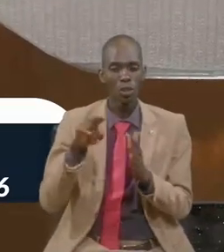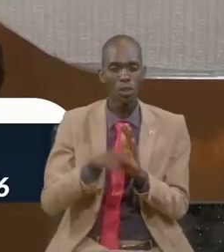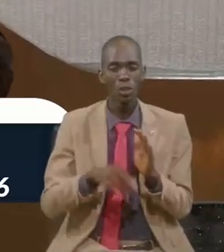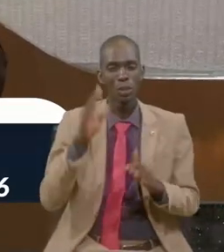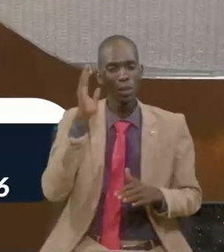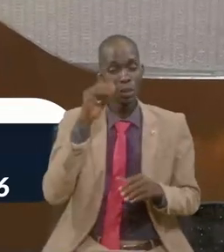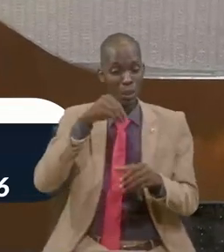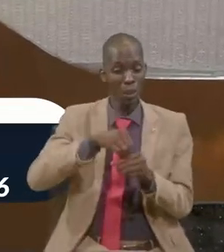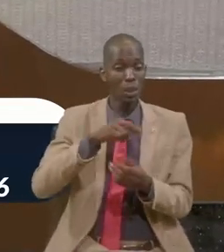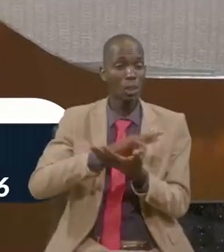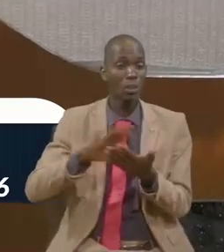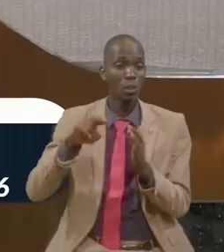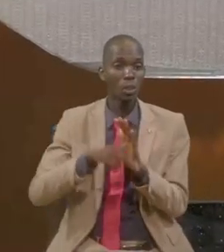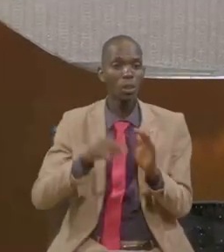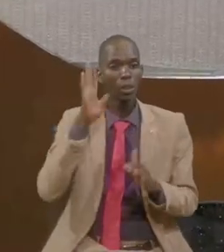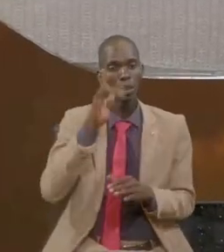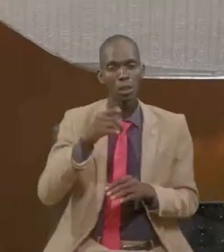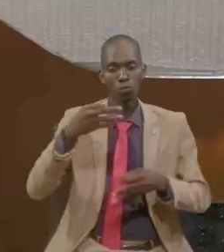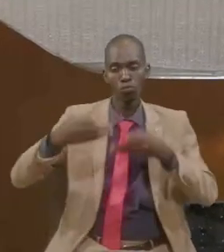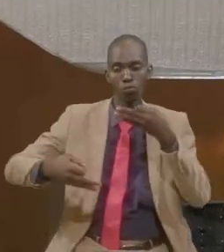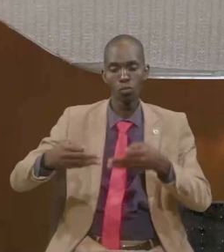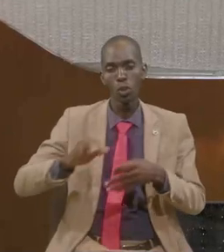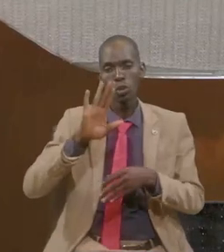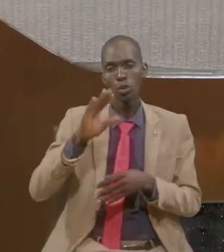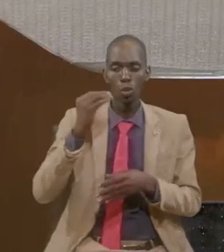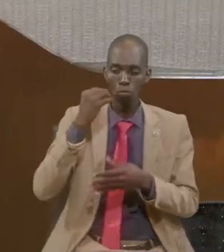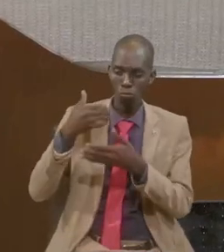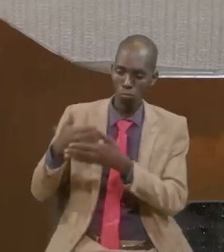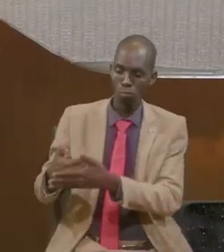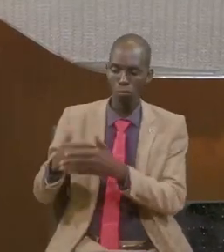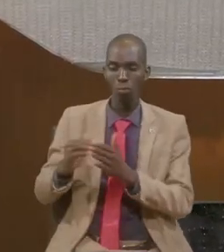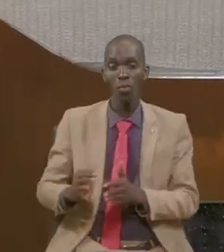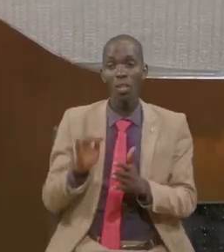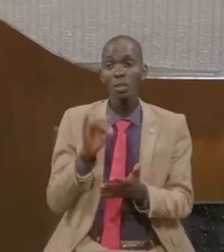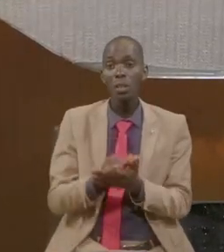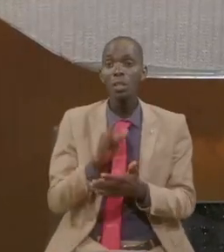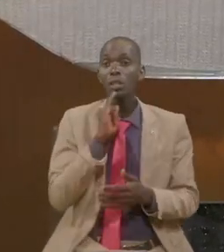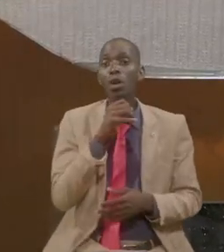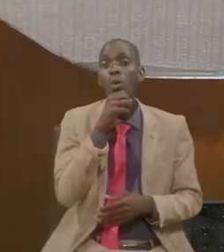ton prochain selon la justice. C'est l'Ancien Testament.